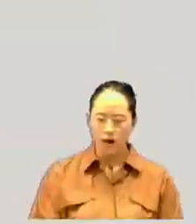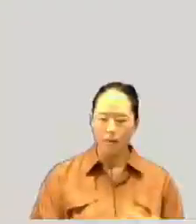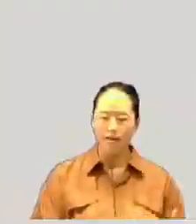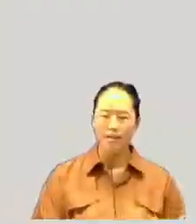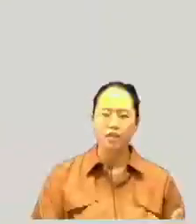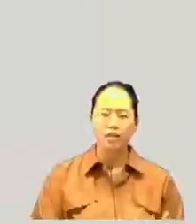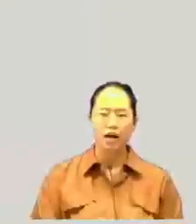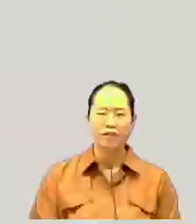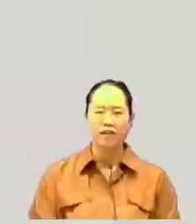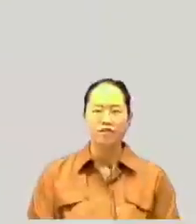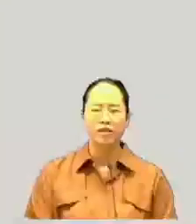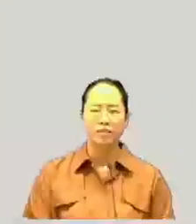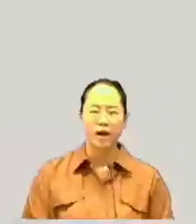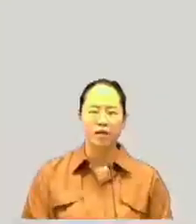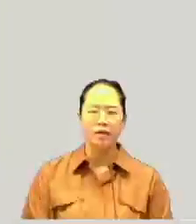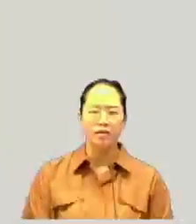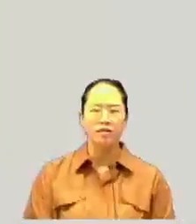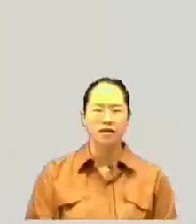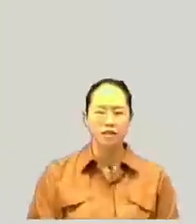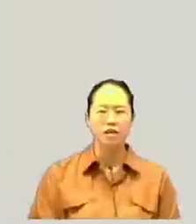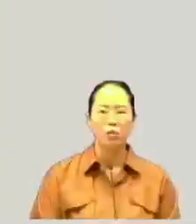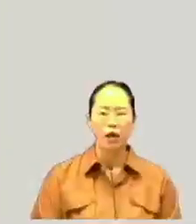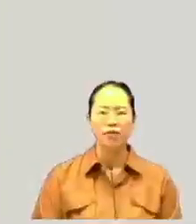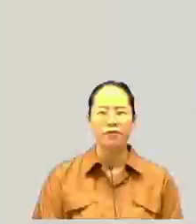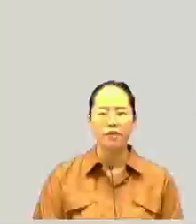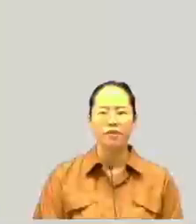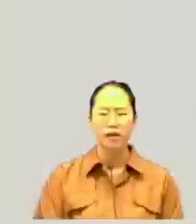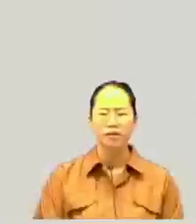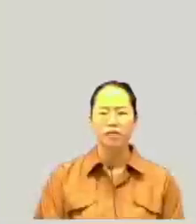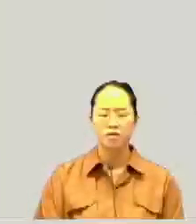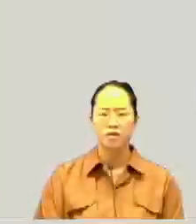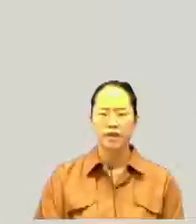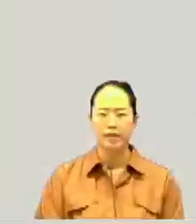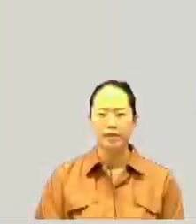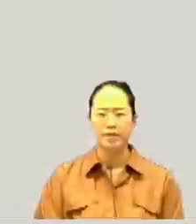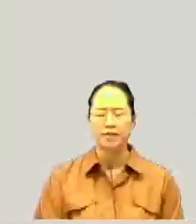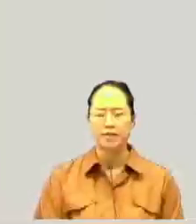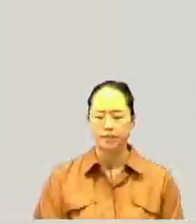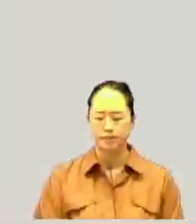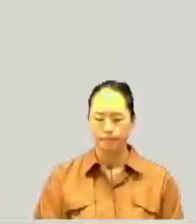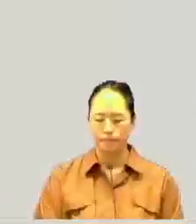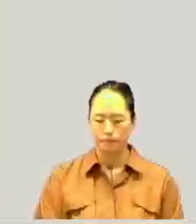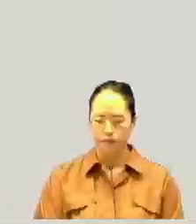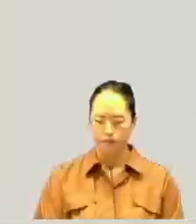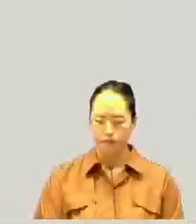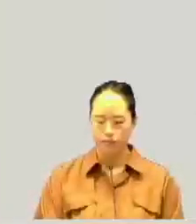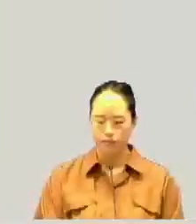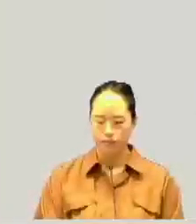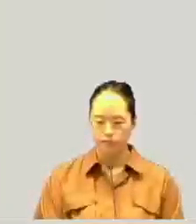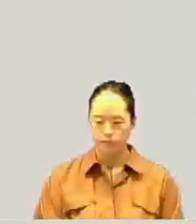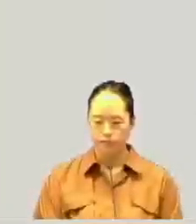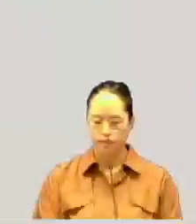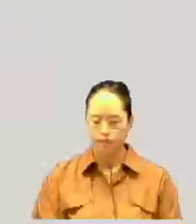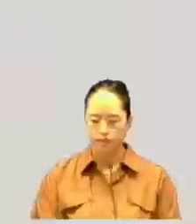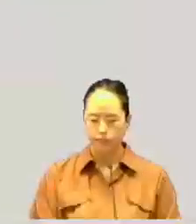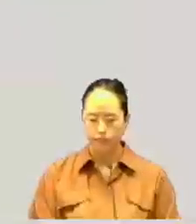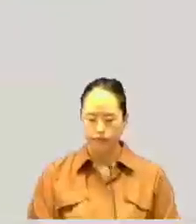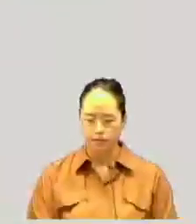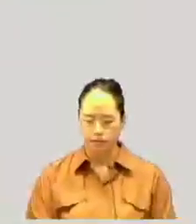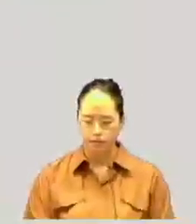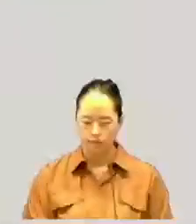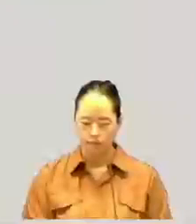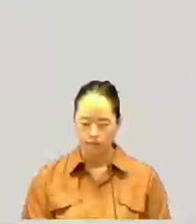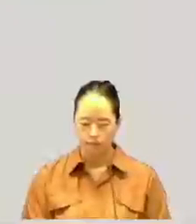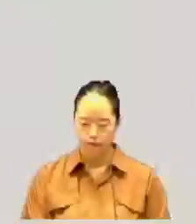无论你犯了多少的罪，不是很重要，因为有你所有的